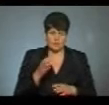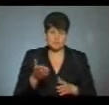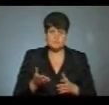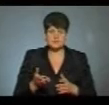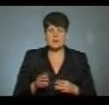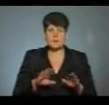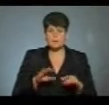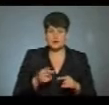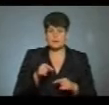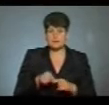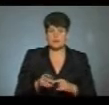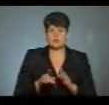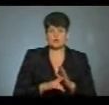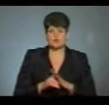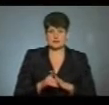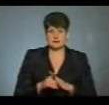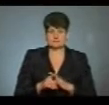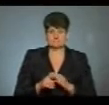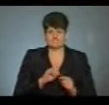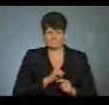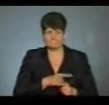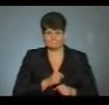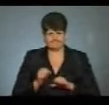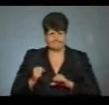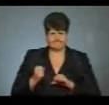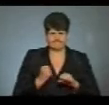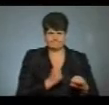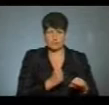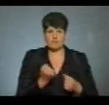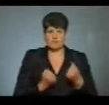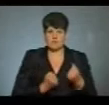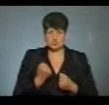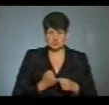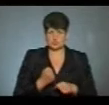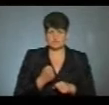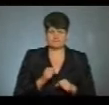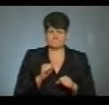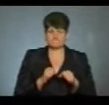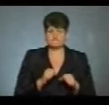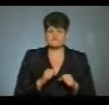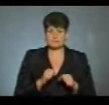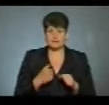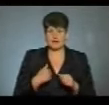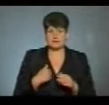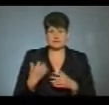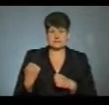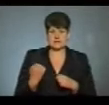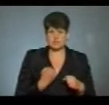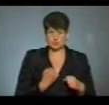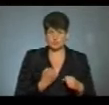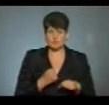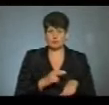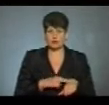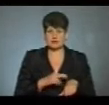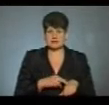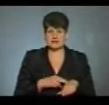чого мене почали насильно тягнути в машину і причиняти мені тілесні ушкодження. І мене затягнув цей